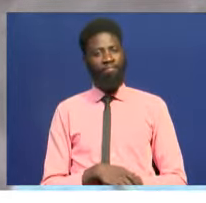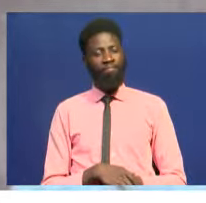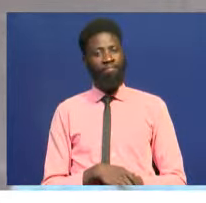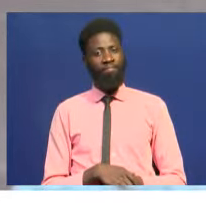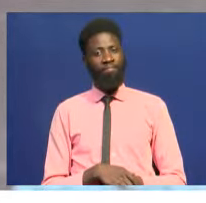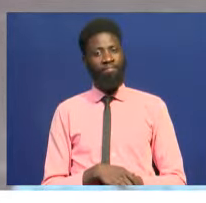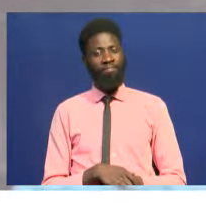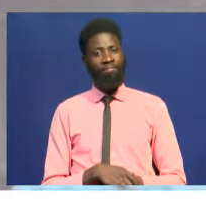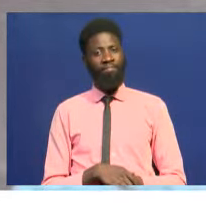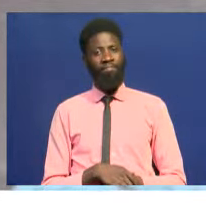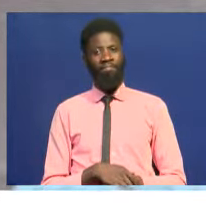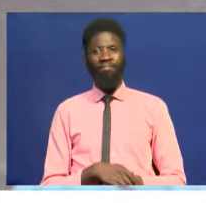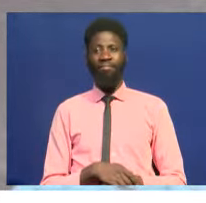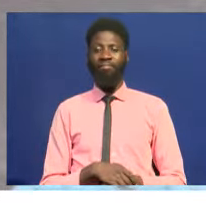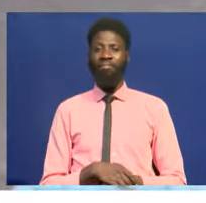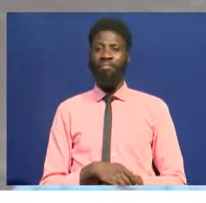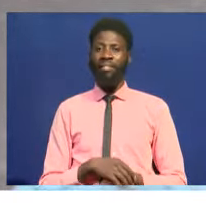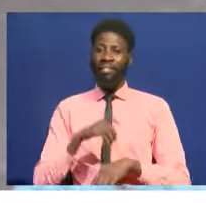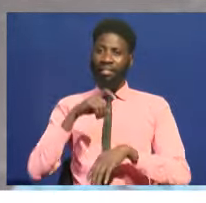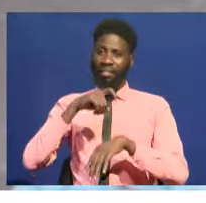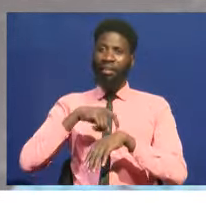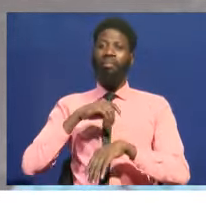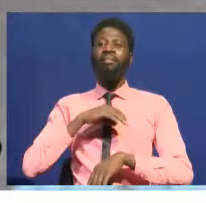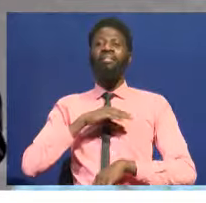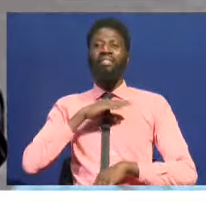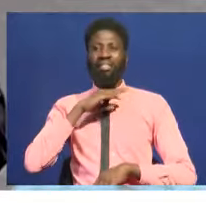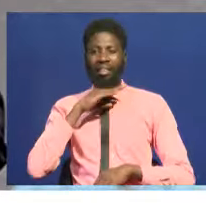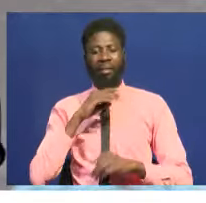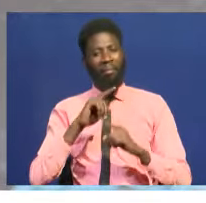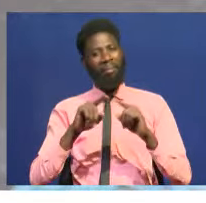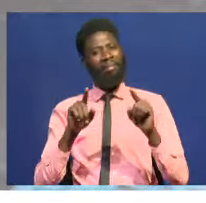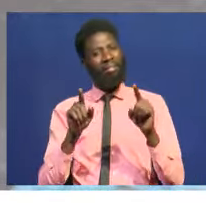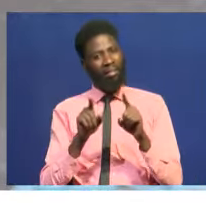Anatuzungumzia kama Wakenya hata katika kifo yake, kwa sababu